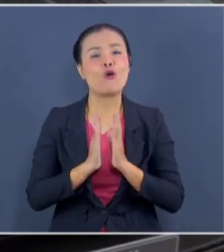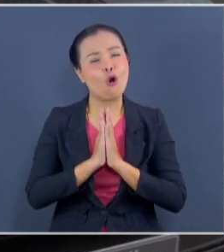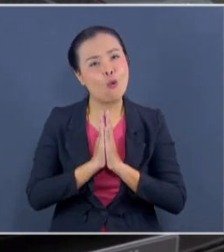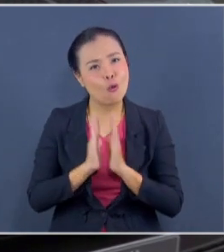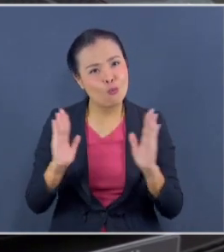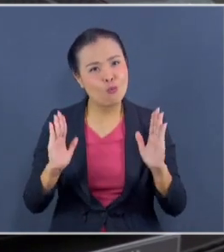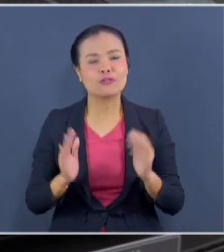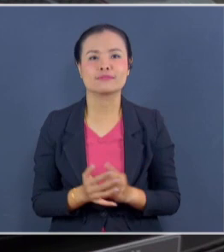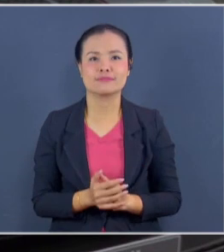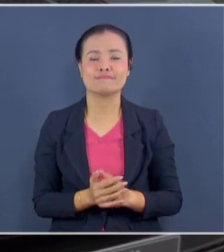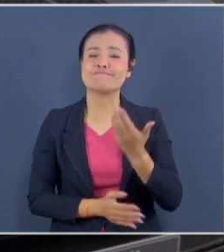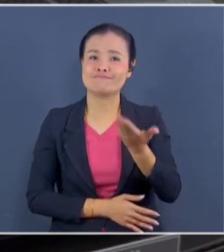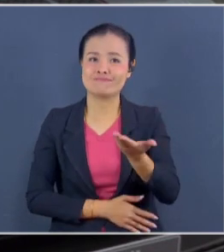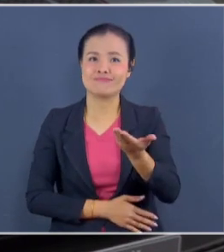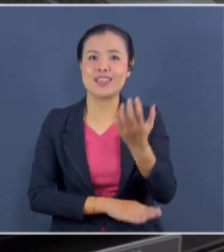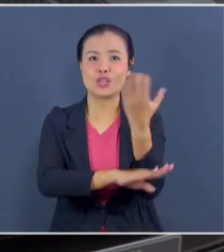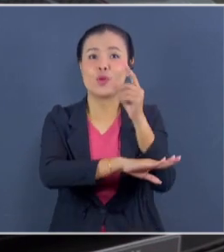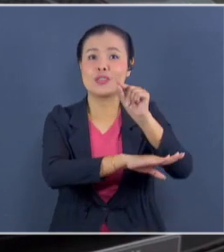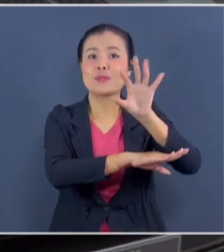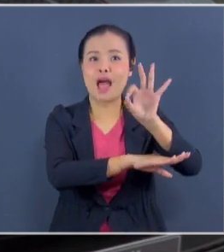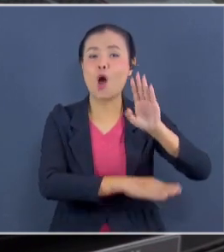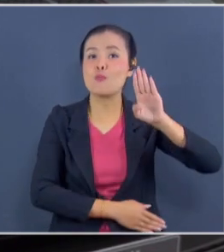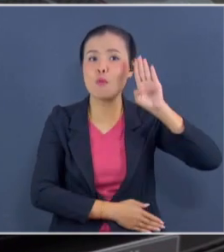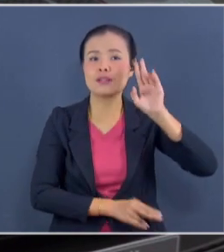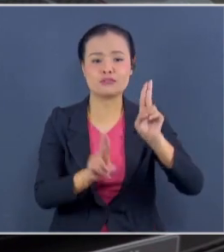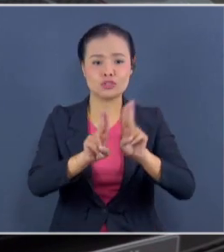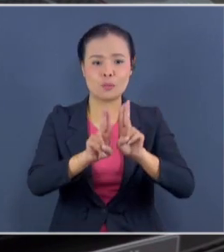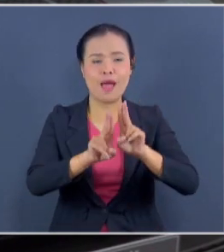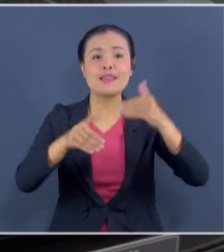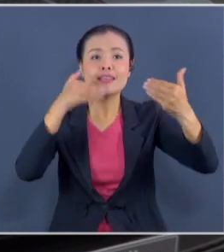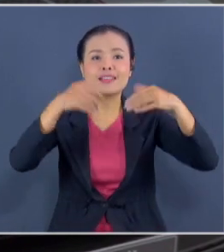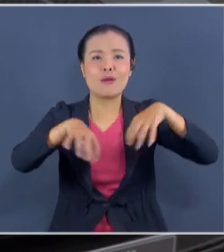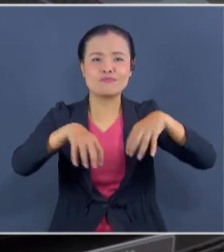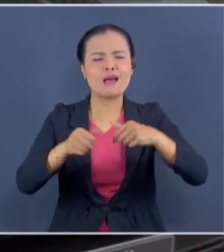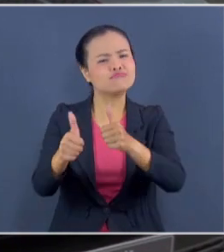ณทางโมโนแล้วก็บริษัทอิซูซุค่ะที่จัดกิจกรรมดีๆแบบนี้นะคะ